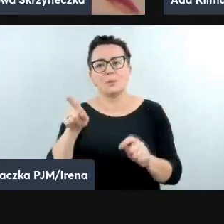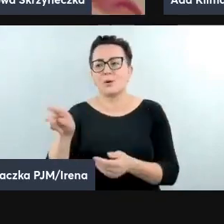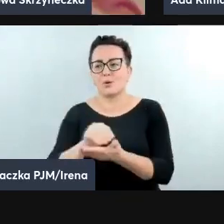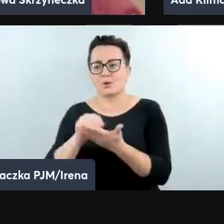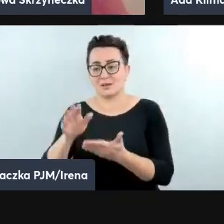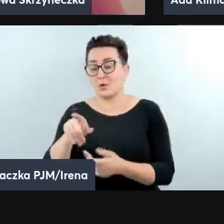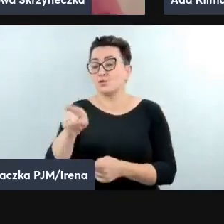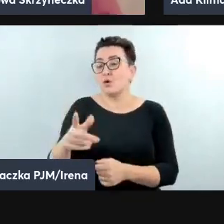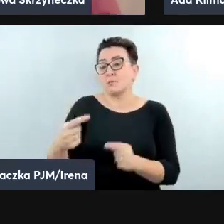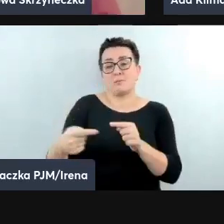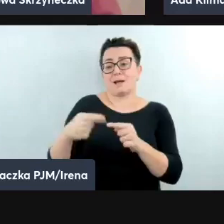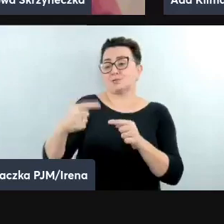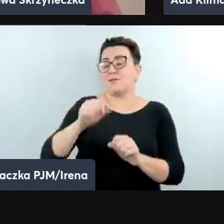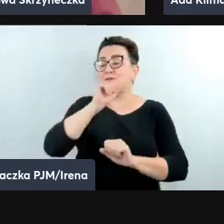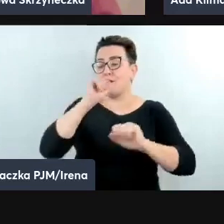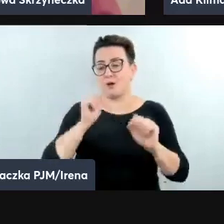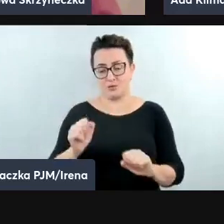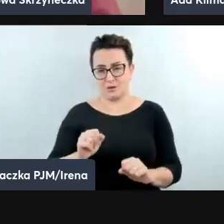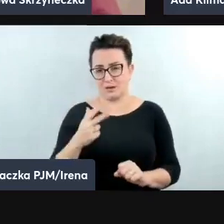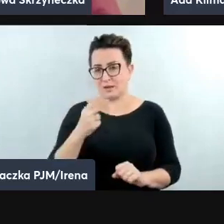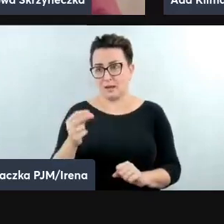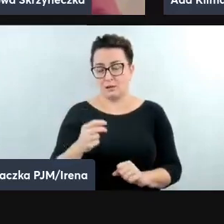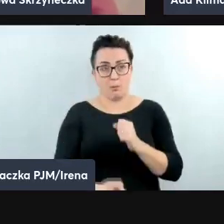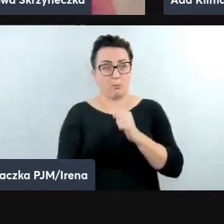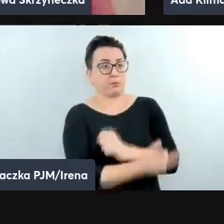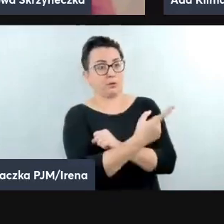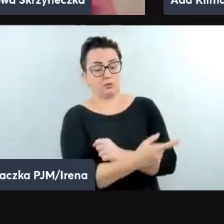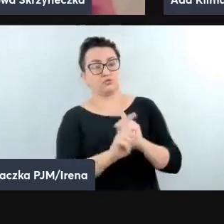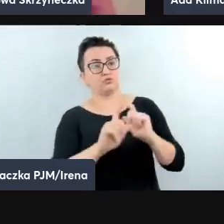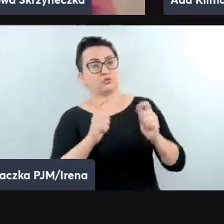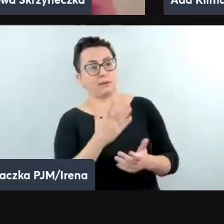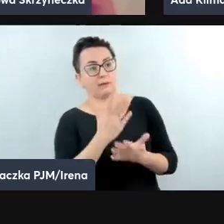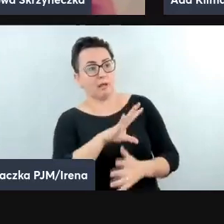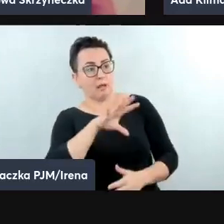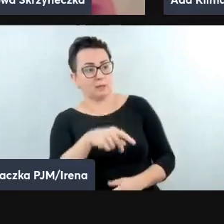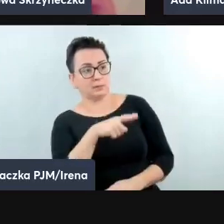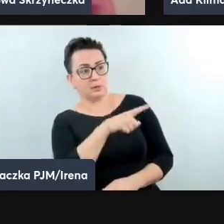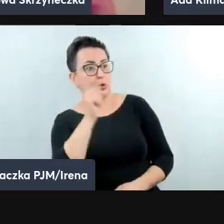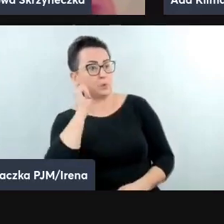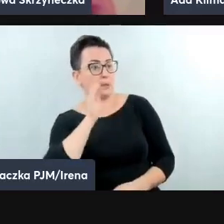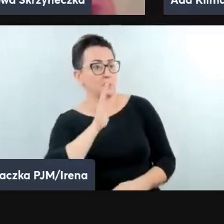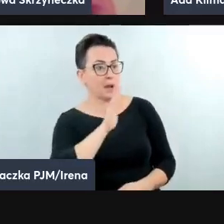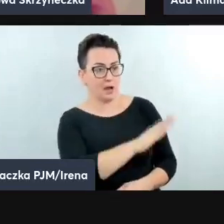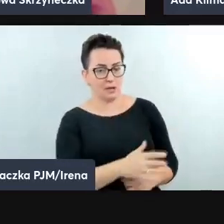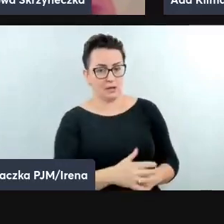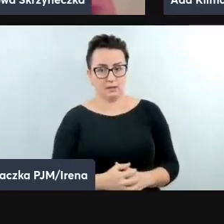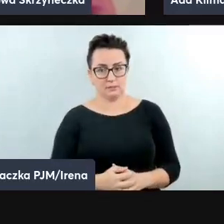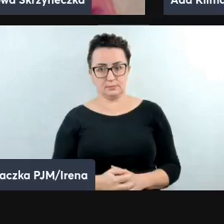nie, egzotyczne coś, co tylko te dziwne kobiety mają, nie? No bo tak chłopcy to postrzegają czasami, nie? Te dziwne